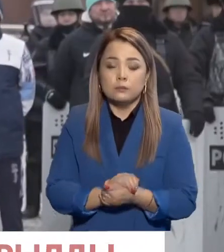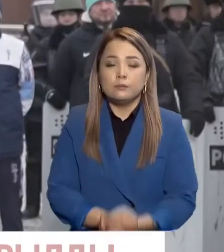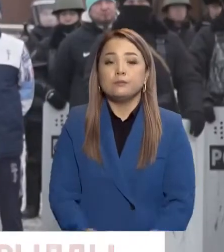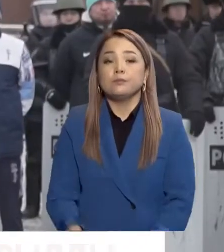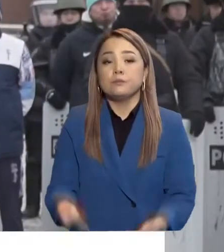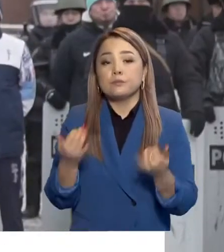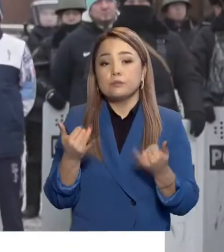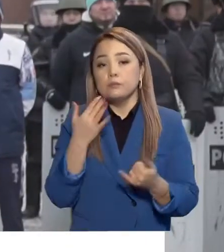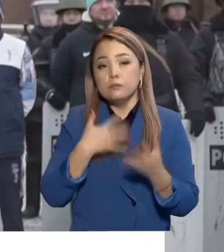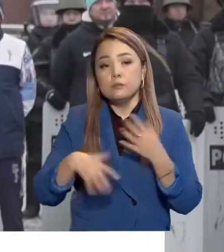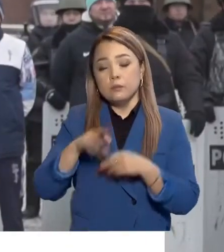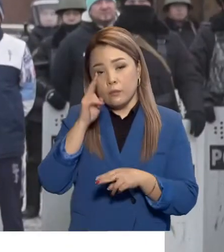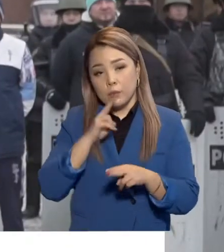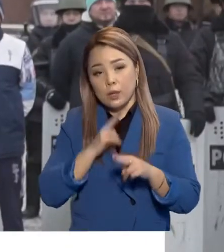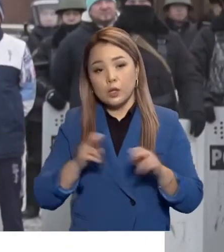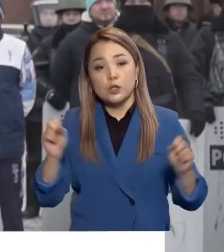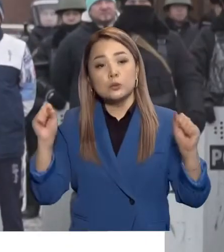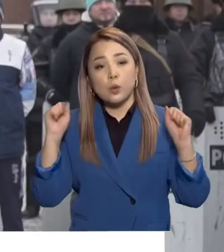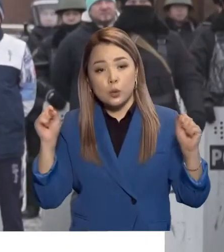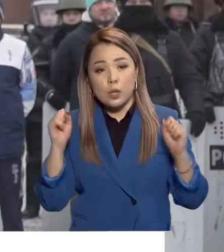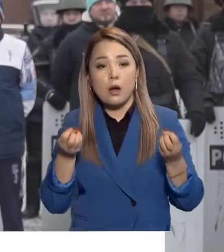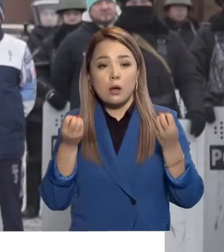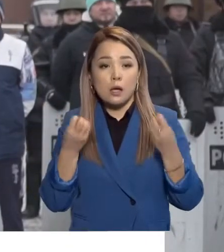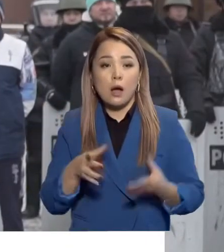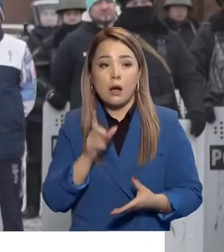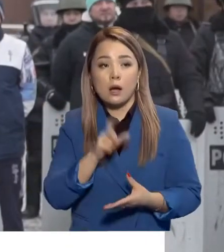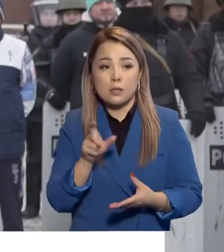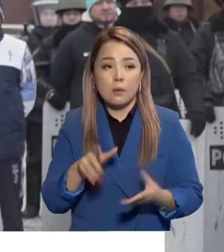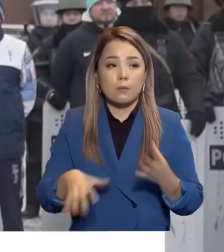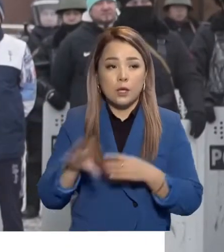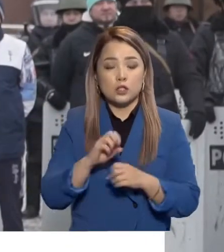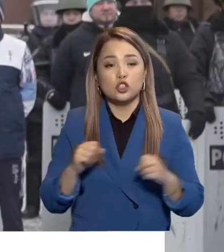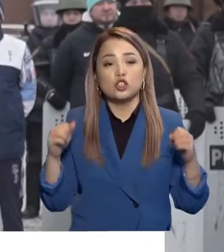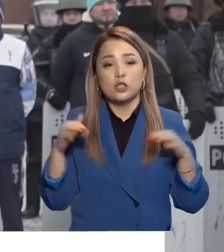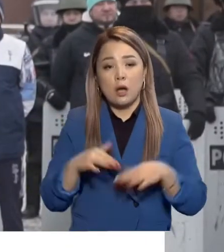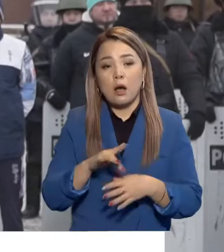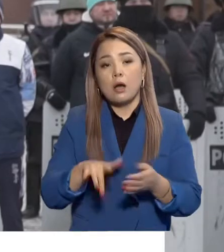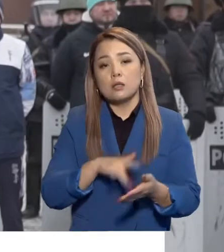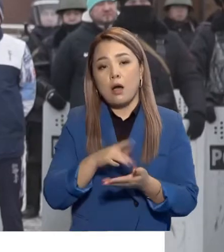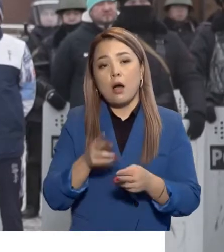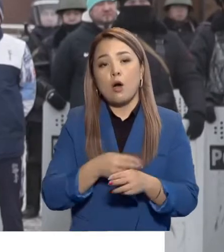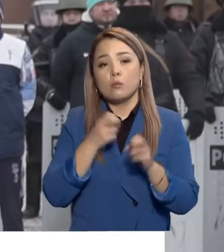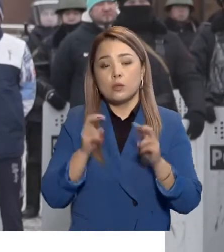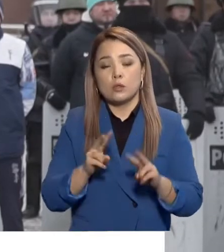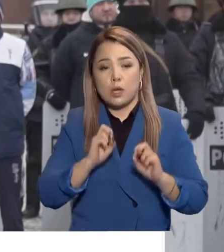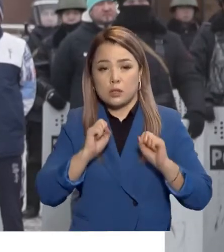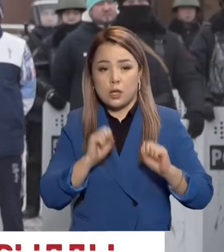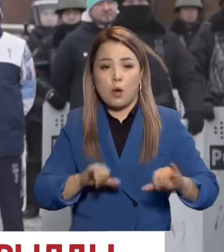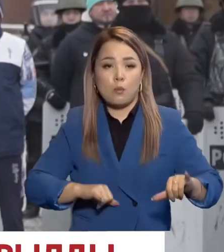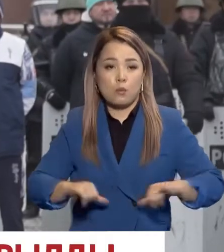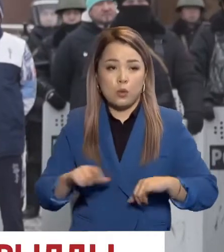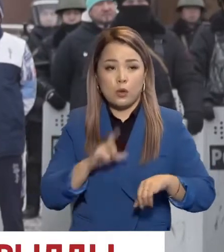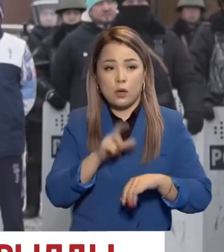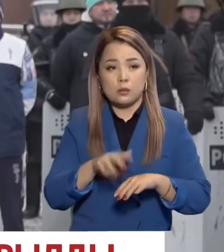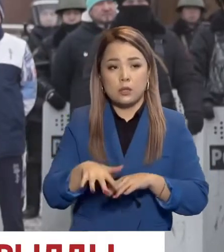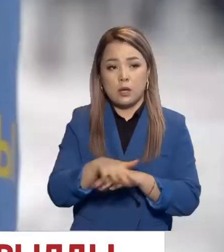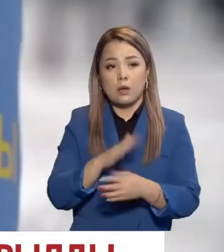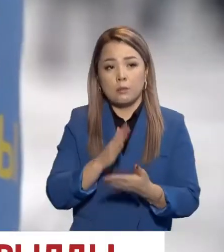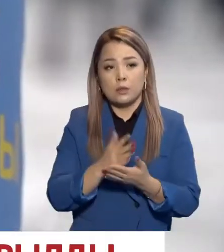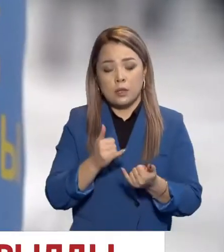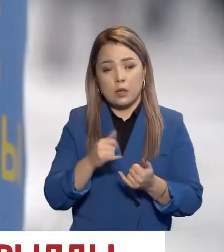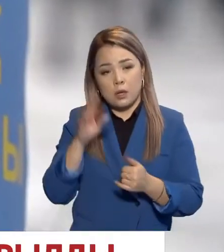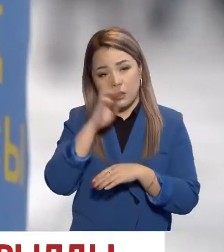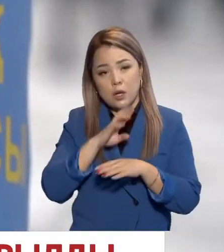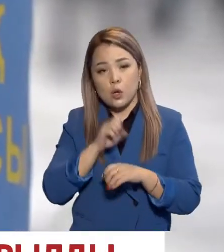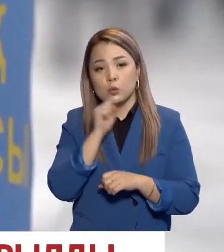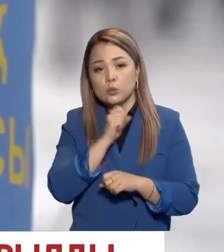Мұнда ұлтжанды бауырларымыз, спортшылар, қарапайым азаматтар жиналды. Біз қаланың қауіпсіздігін сақтап, бұзақылардың қылмыс жасап, елді